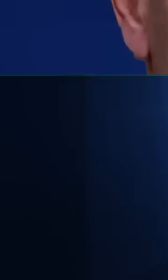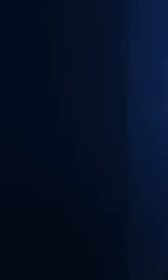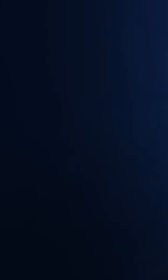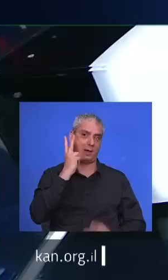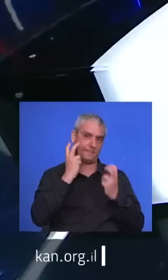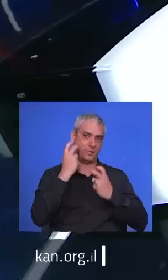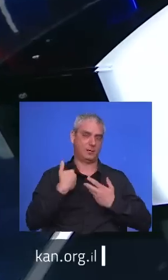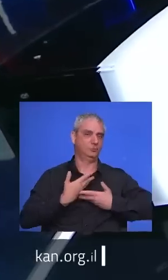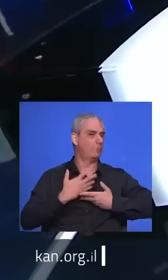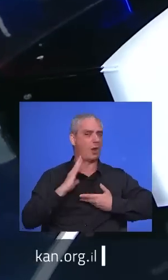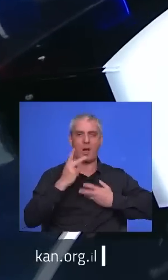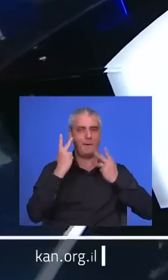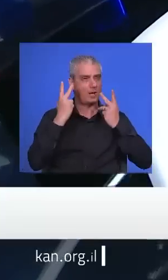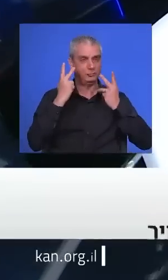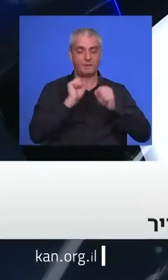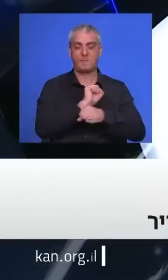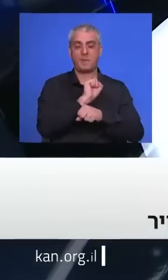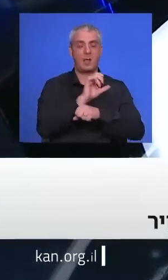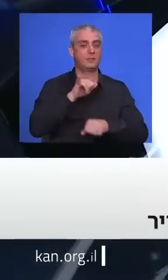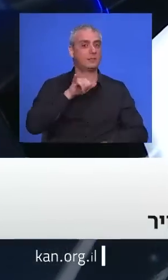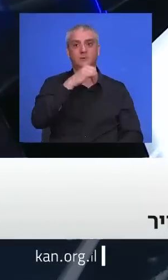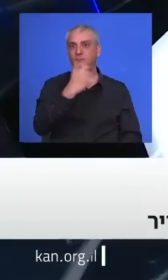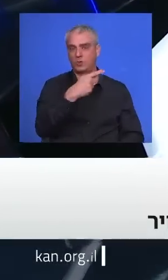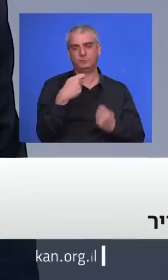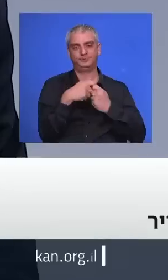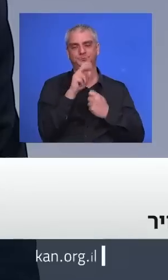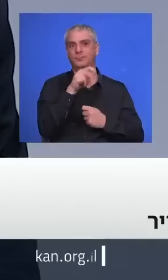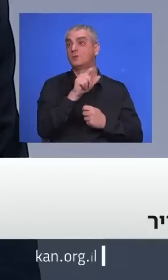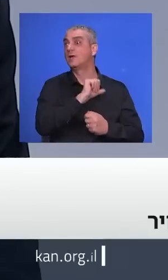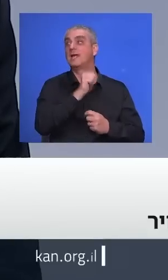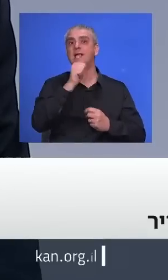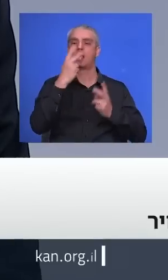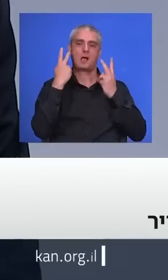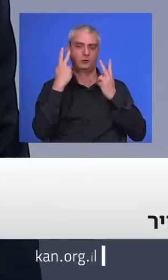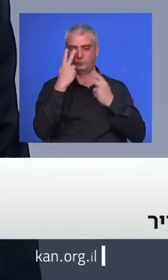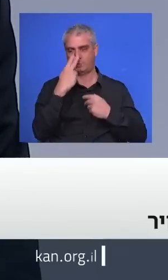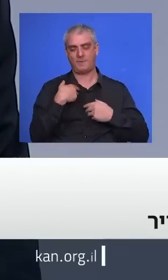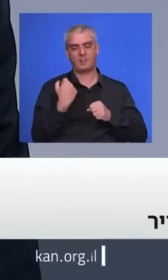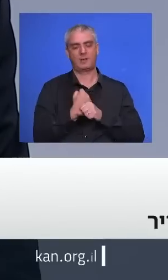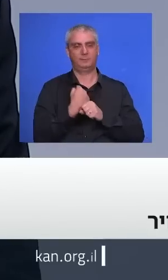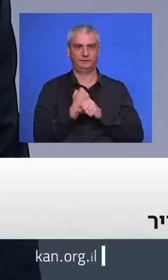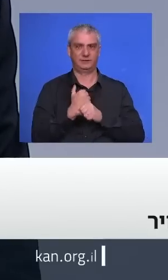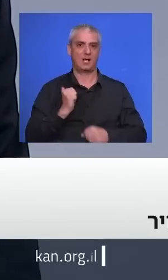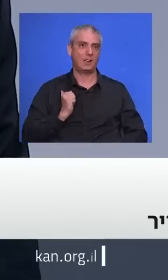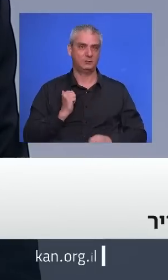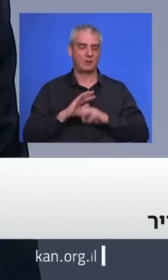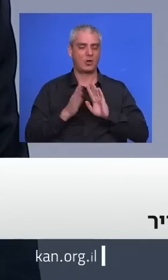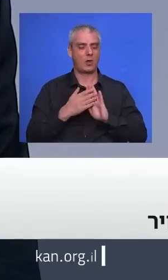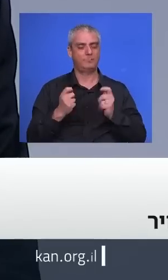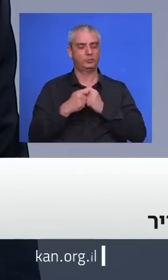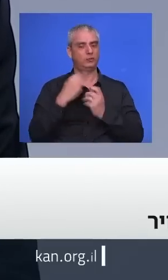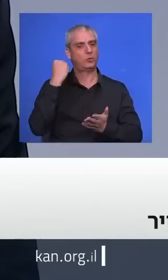שהגיע אלינו. למה זה חשוב? מחאת הטייסים היום נוגעת בדבר הכי חשוב מבחינה מבצעית לצהל, בכל מה שקשור